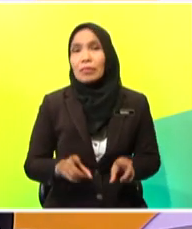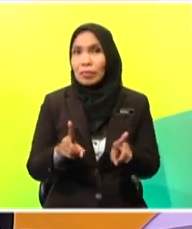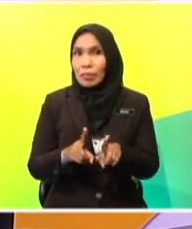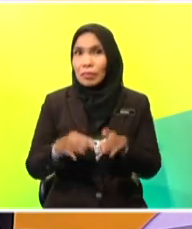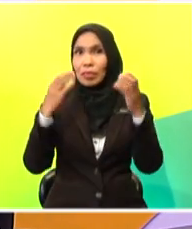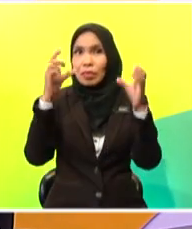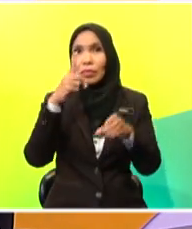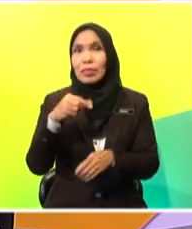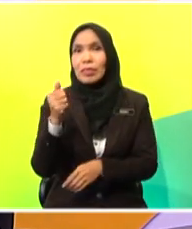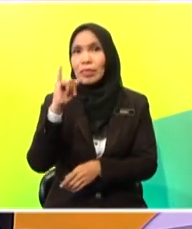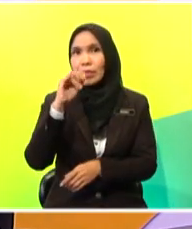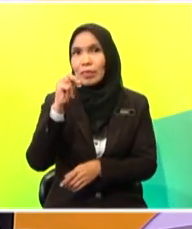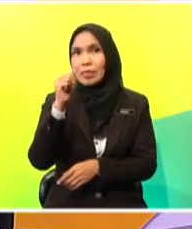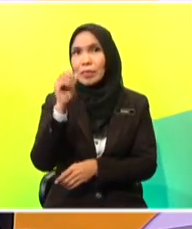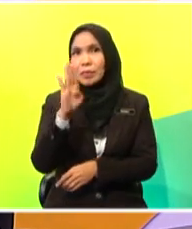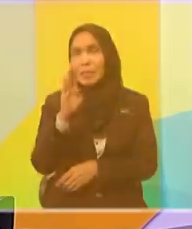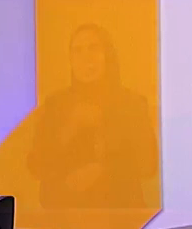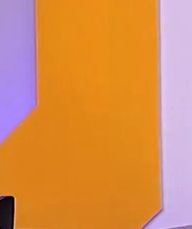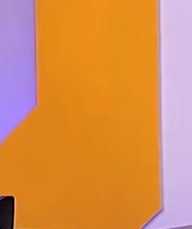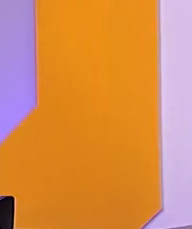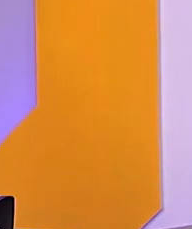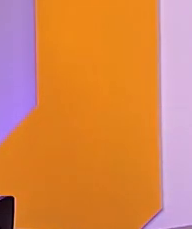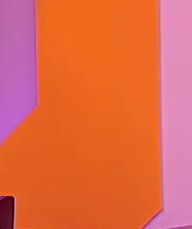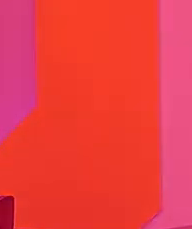semuanya Didik Tibi QPR